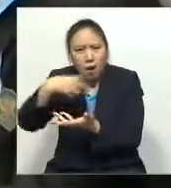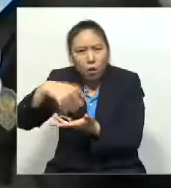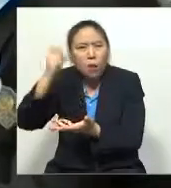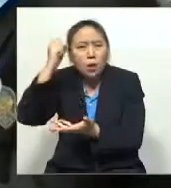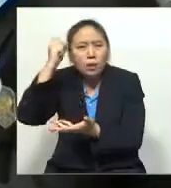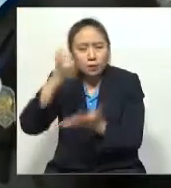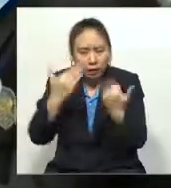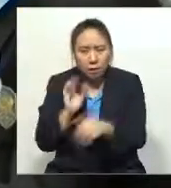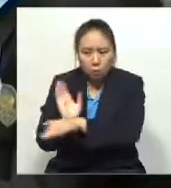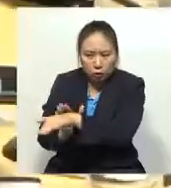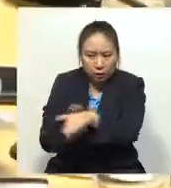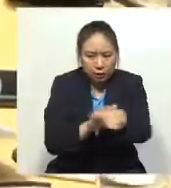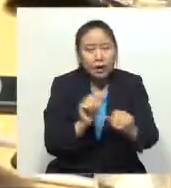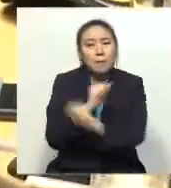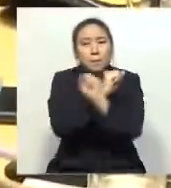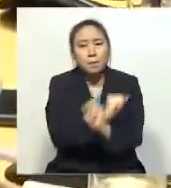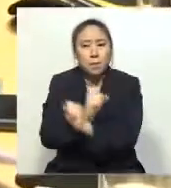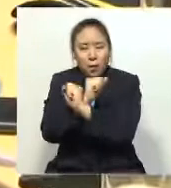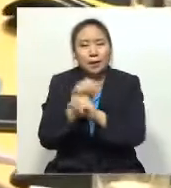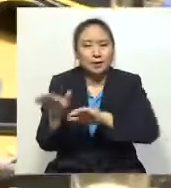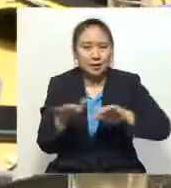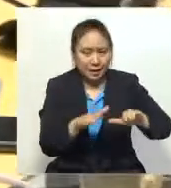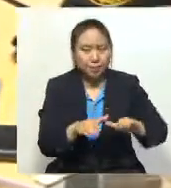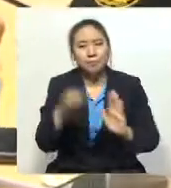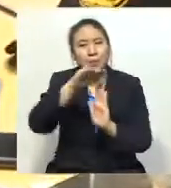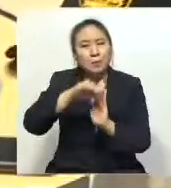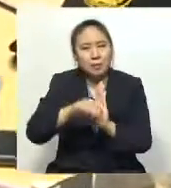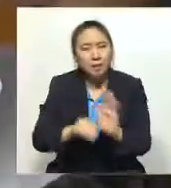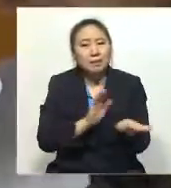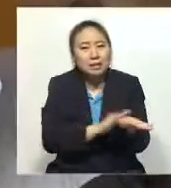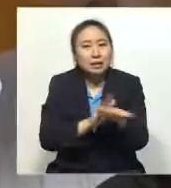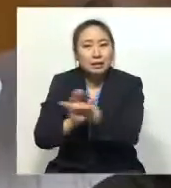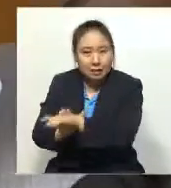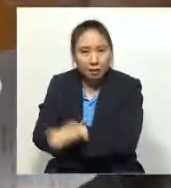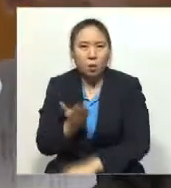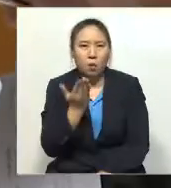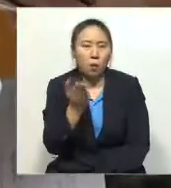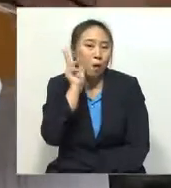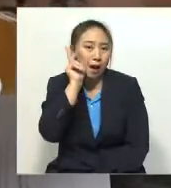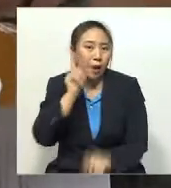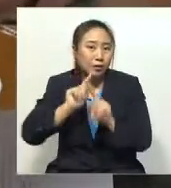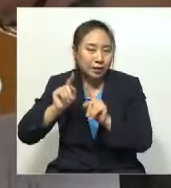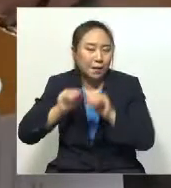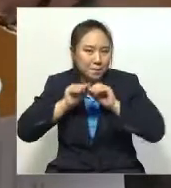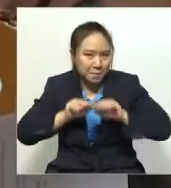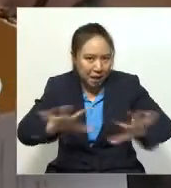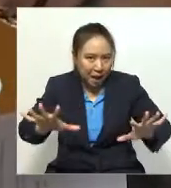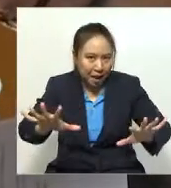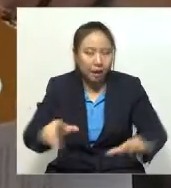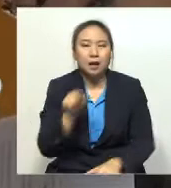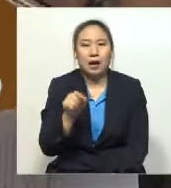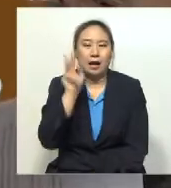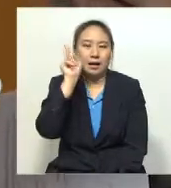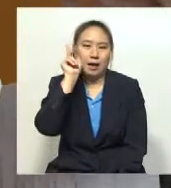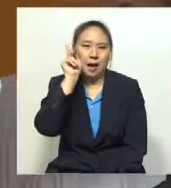เพื่อให้มีความพร้อมรับมือกับสถานการณ์น้ำในทุกขั้นตอนพร้อมขอความร่วมมือสื่อมวลชนในการนำเสนอข่าวขอให้นำเส